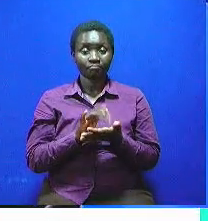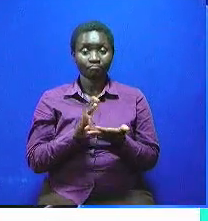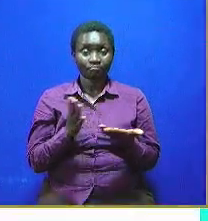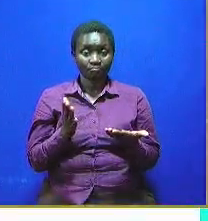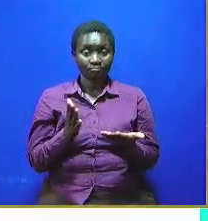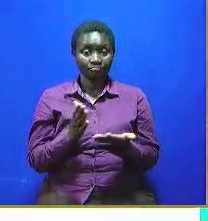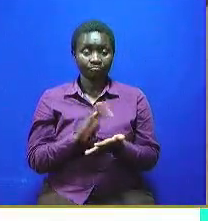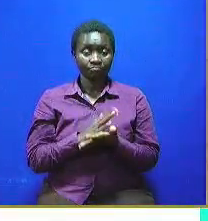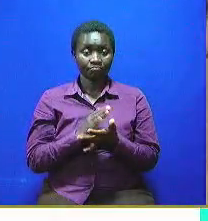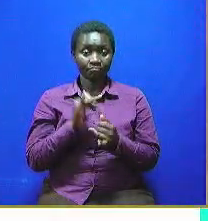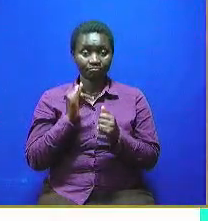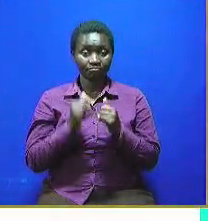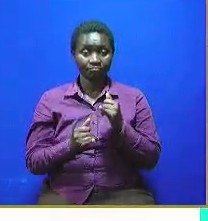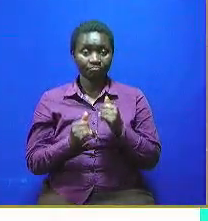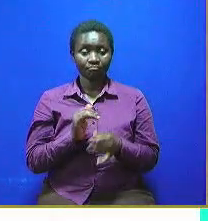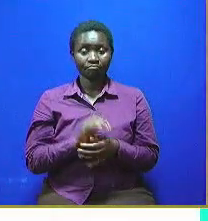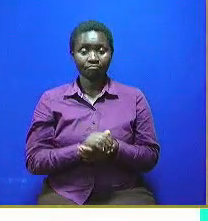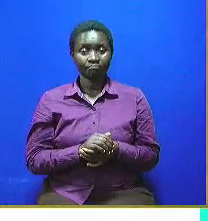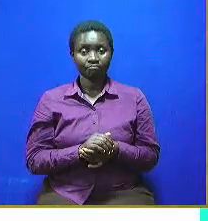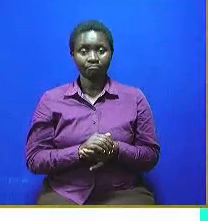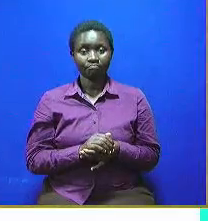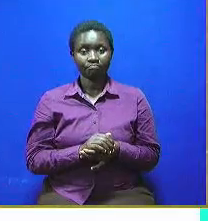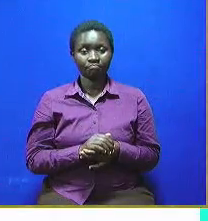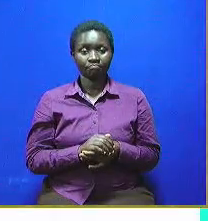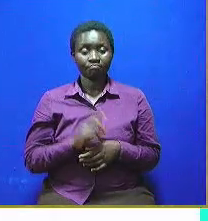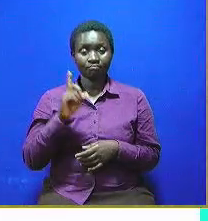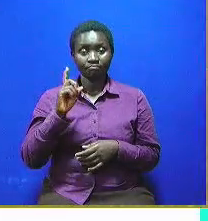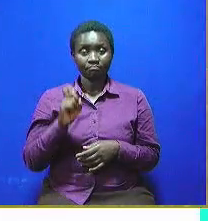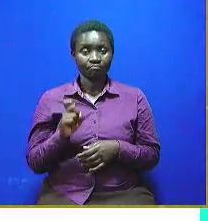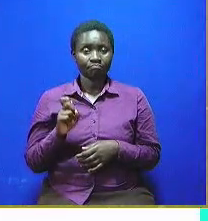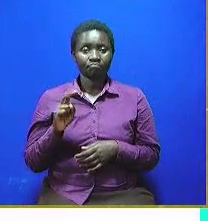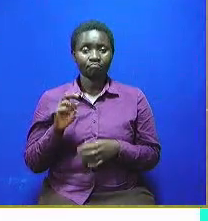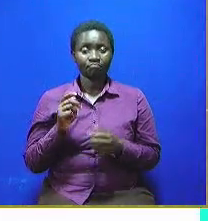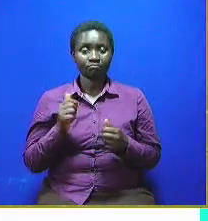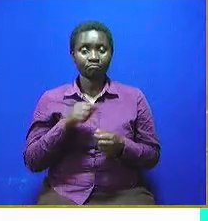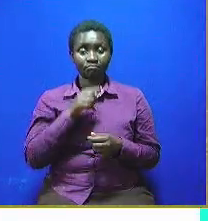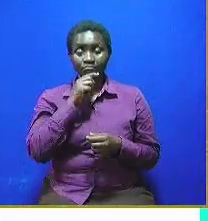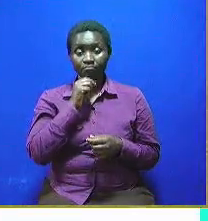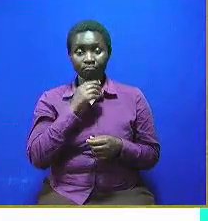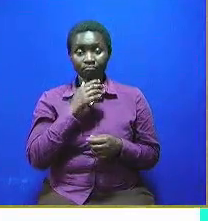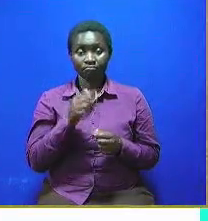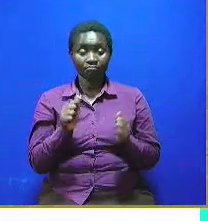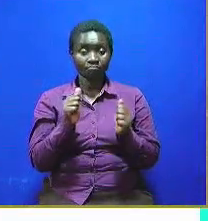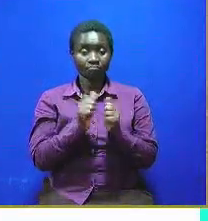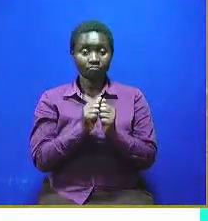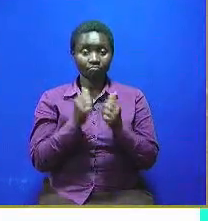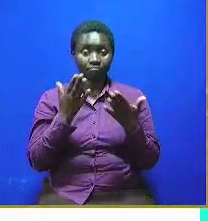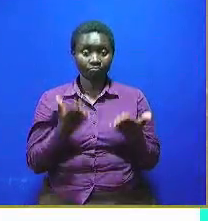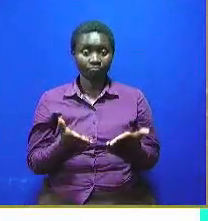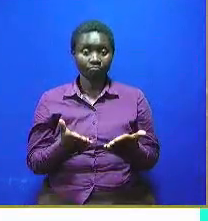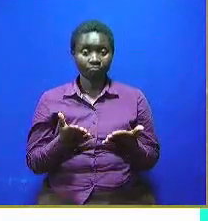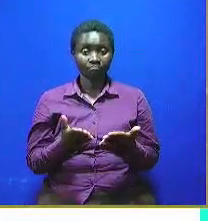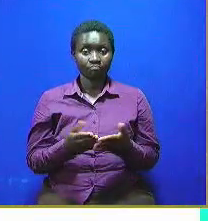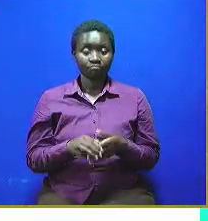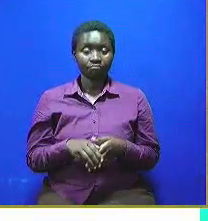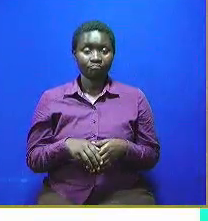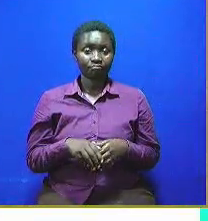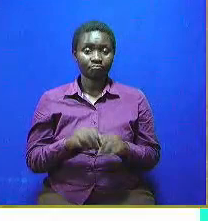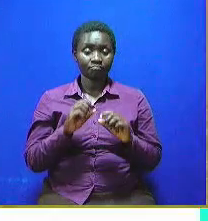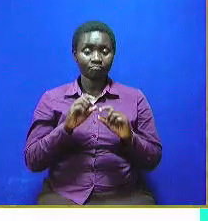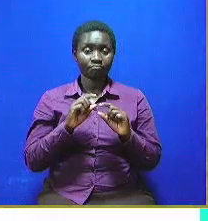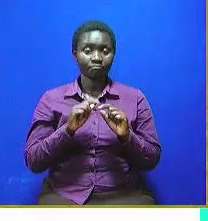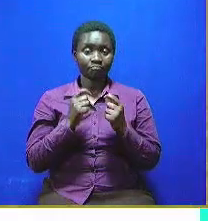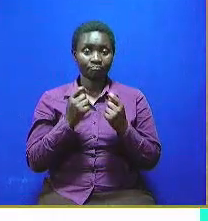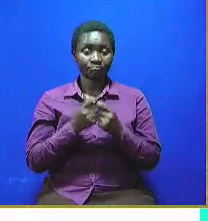final. Tumeweza kuwapiga Nyabigena boys ambao tuko pamoja nao katika pool C ambayo iko na Nyamache, Rioma